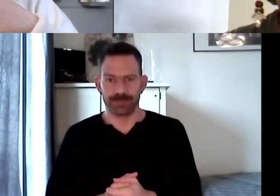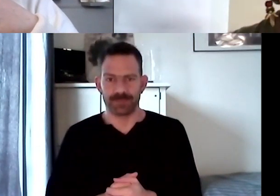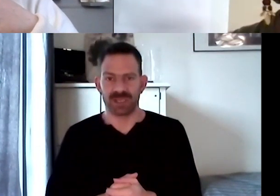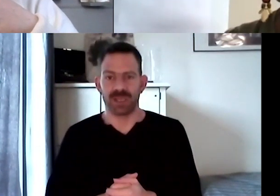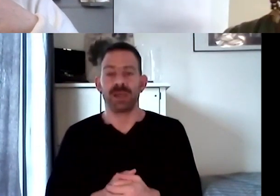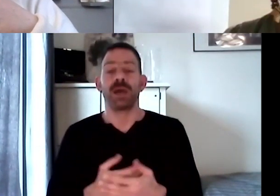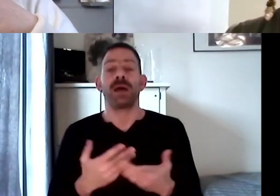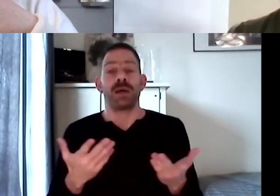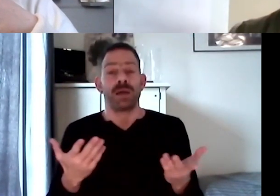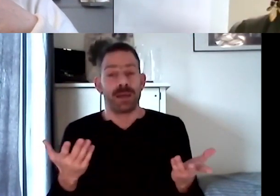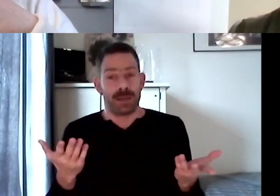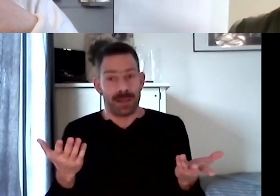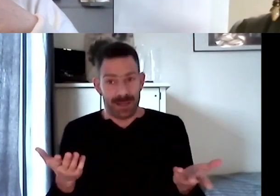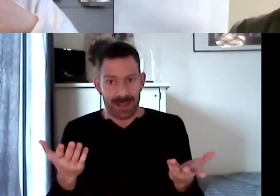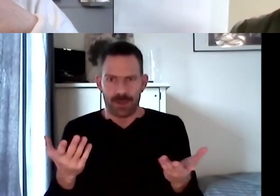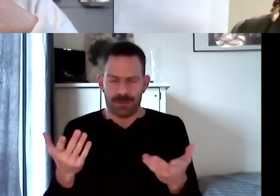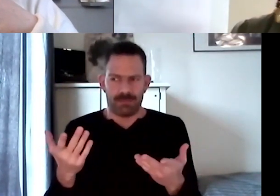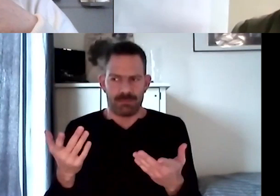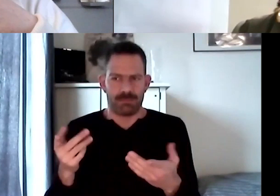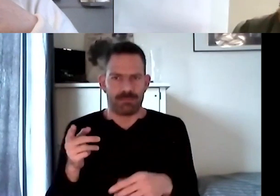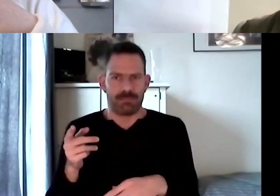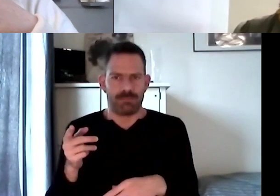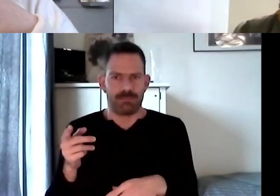vrai que on nous demande,